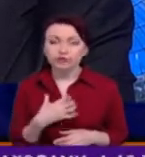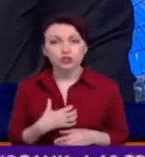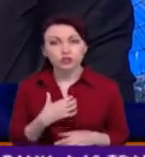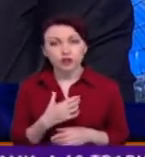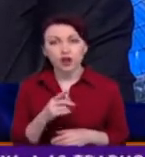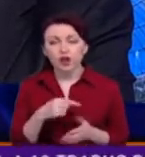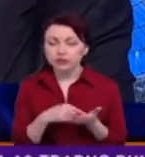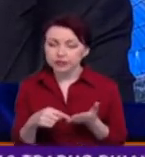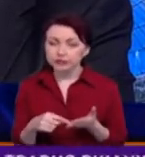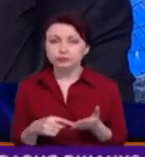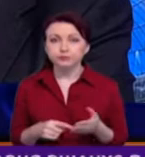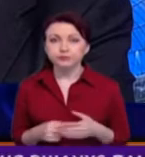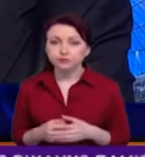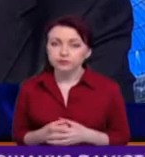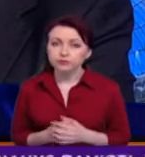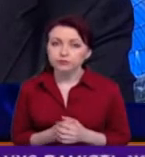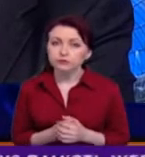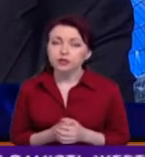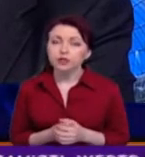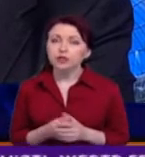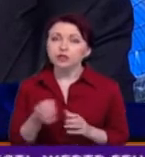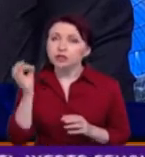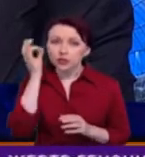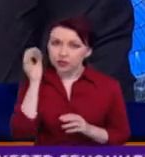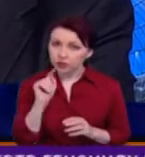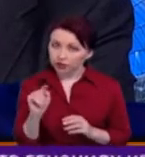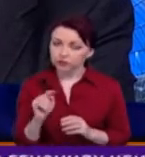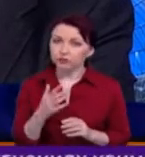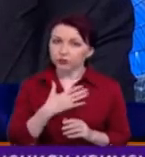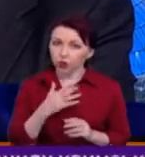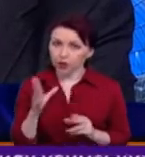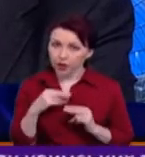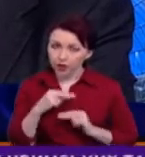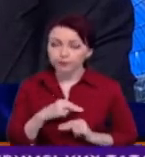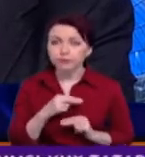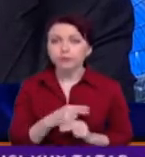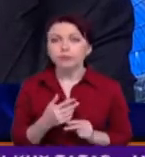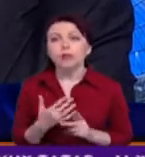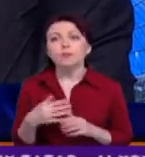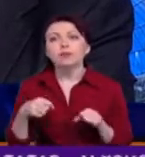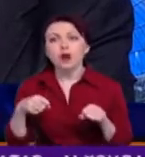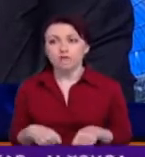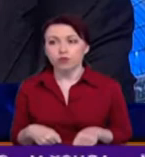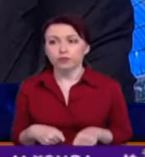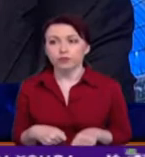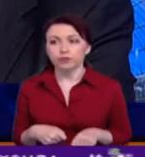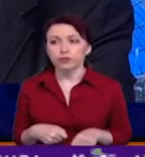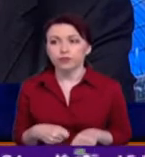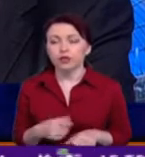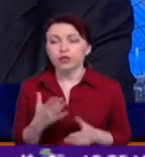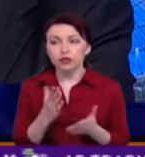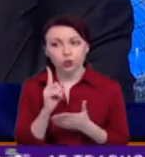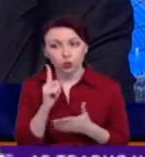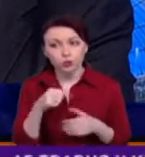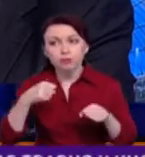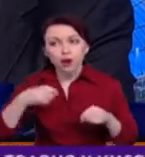акцент, який колега не згадав, а він принципово важливий. Право, наголошу, право, а